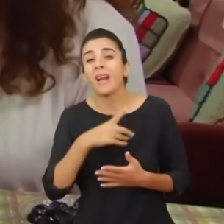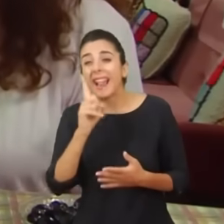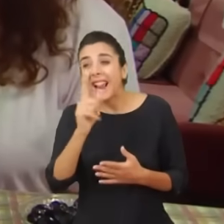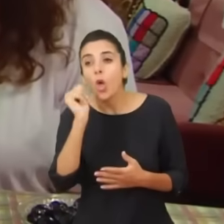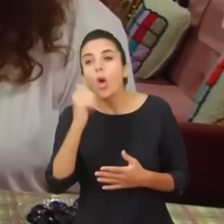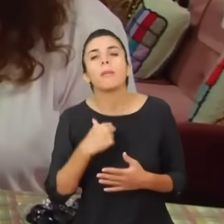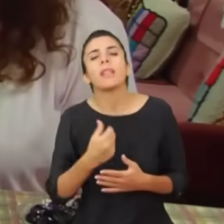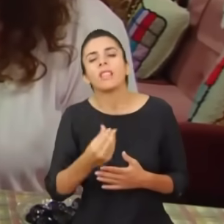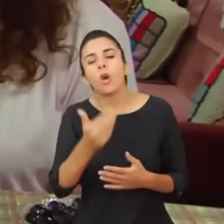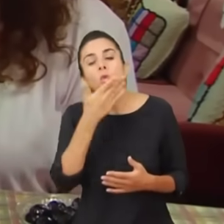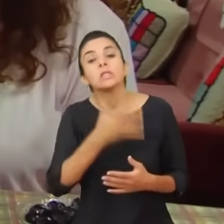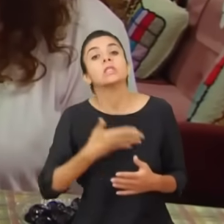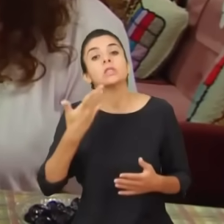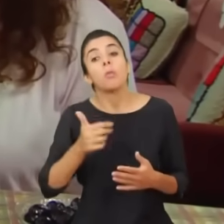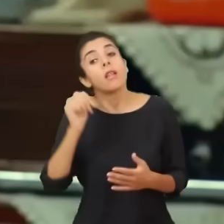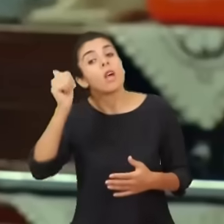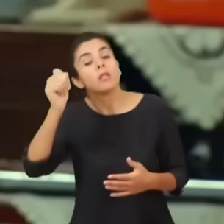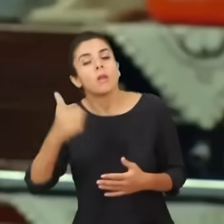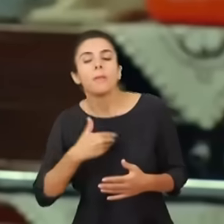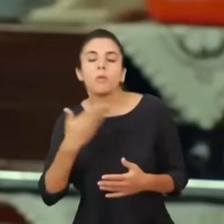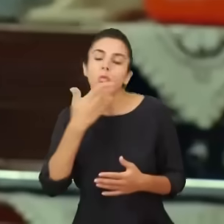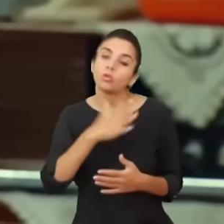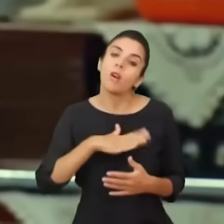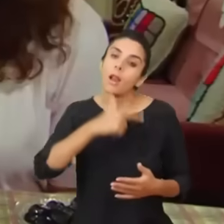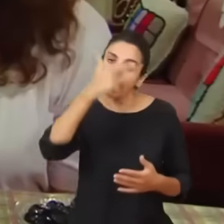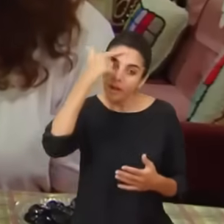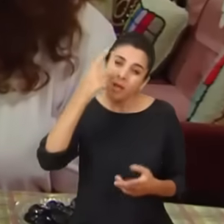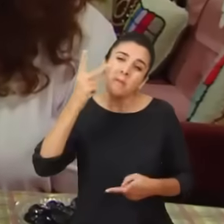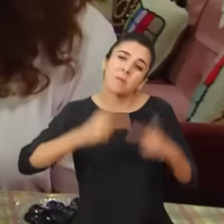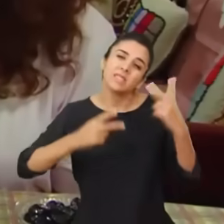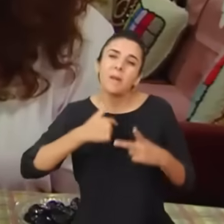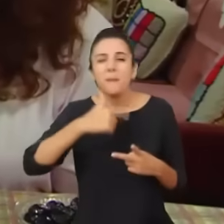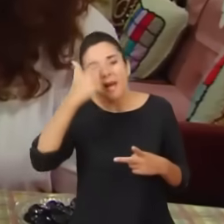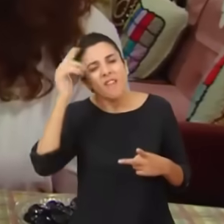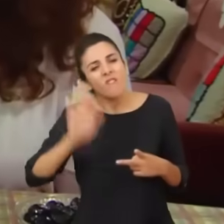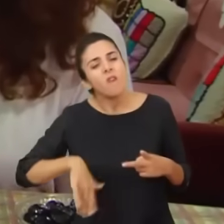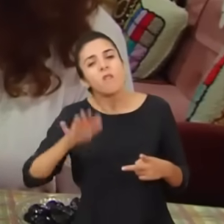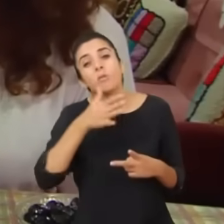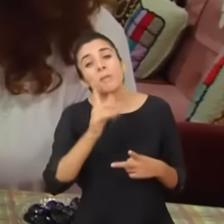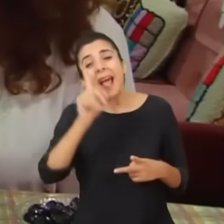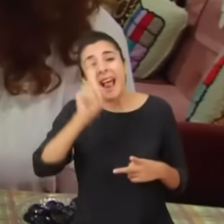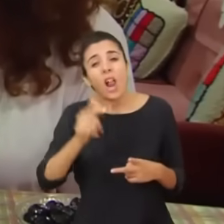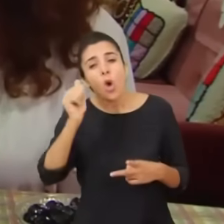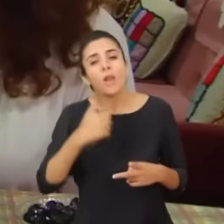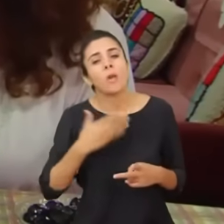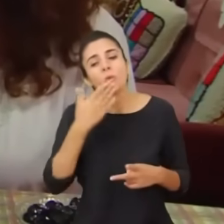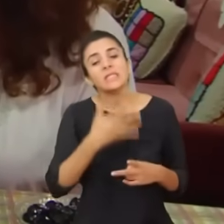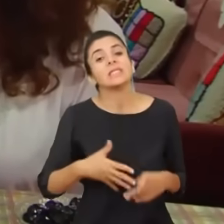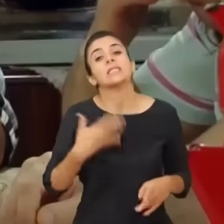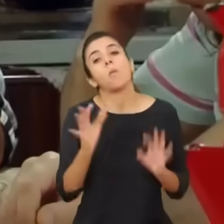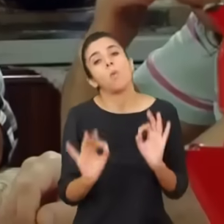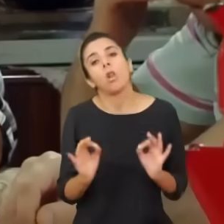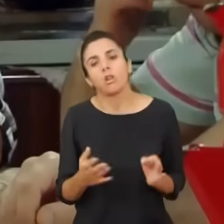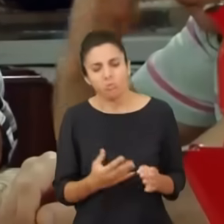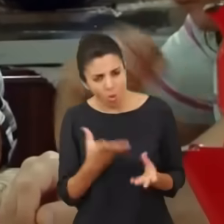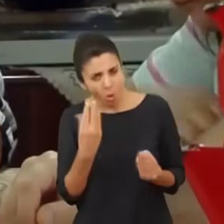yani. Ondan sonraki günler belki tutabilirim. Belki tutmaya... Tutarım ben enişte ya. İlk gün diye böyle yapıyorum yani ben, anladın? Olur mu